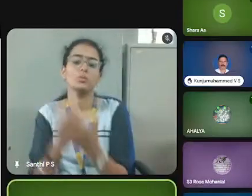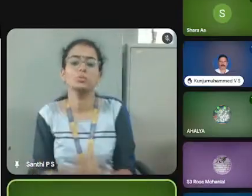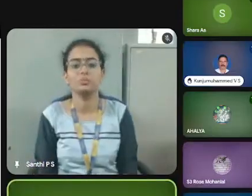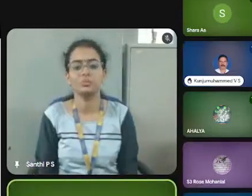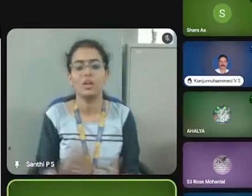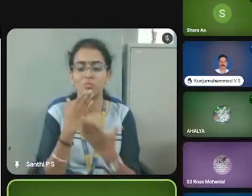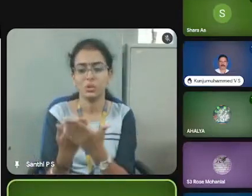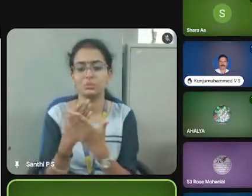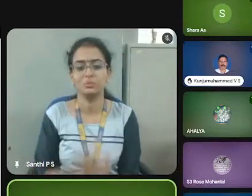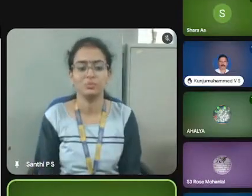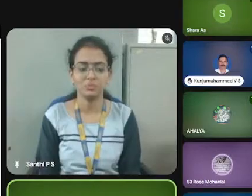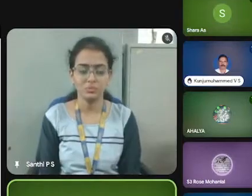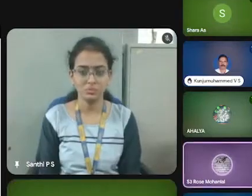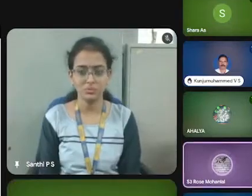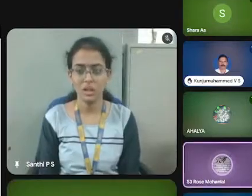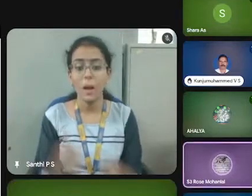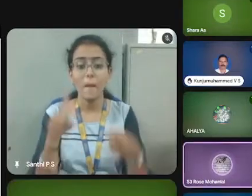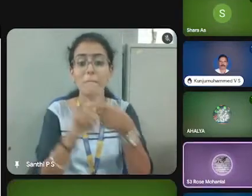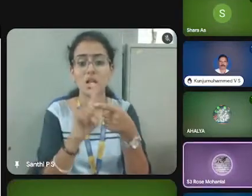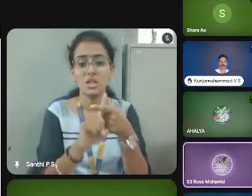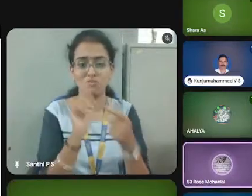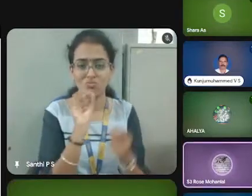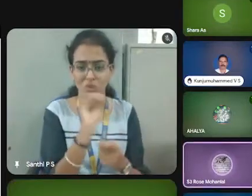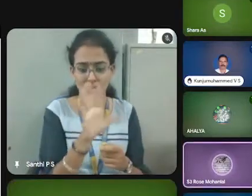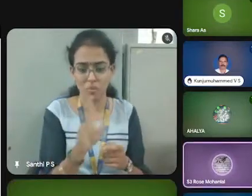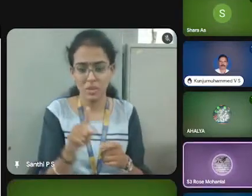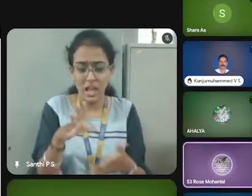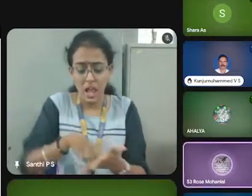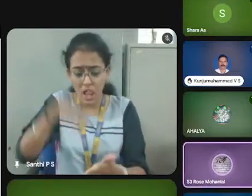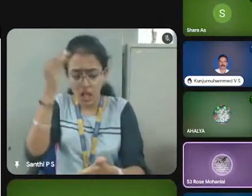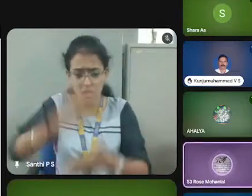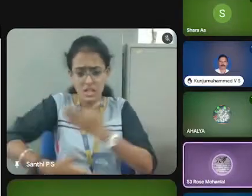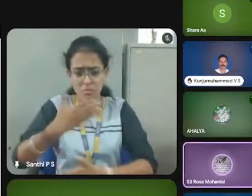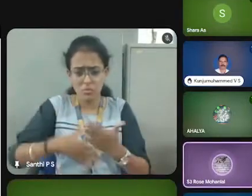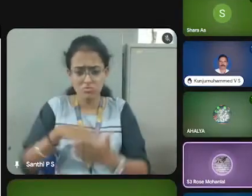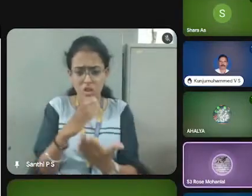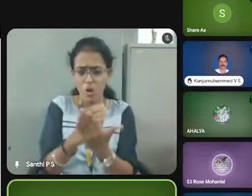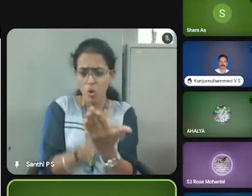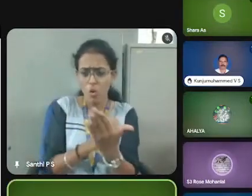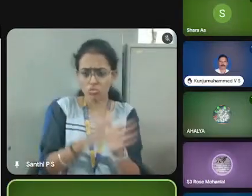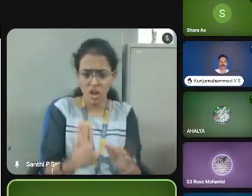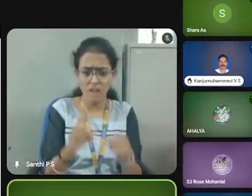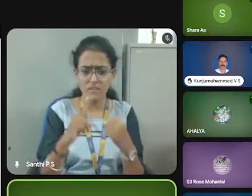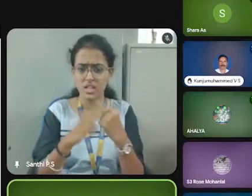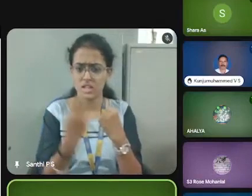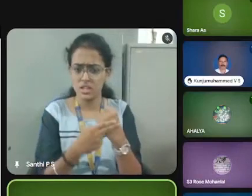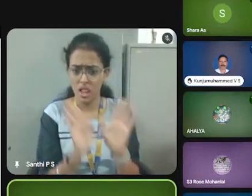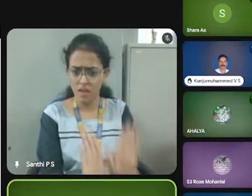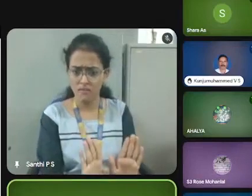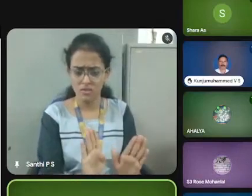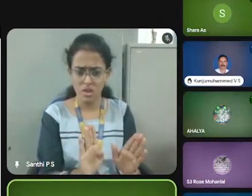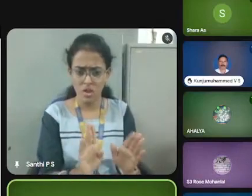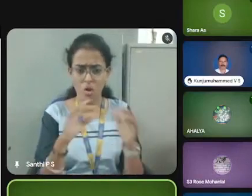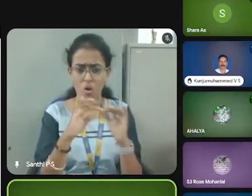താങ്ക് യു ഫോർ ഷെയറിംഗ്. ആൻഡ് മാം ഒരു കാര്യം കൂടി, ഈ ലേണിംഗ് ഡിസബിലിറ്റിയുടെ കോഴ്സ് നിങ്ങളുടെ അവിടെ ഉണ്ടോ ഓഫ്ലൈൻ ആയിട്ട്?